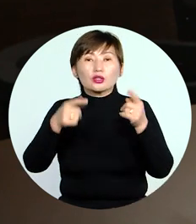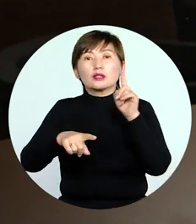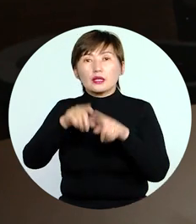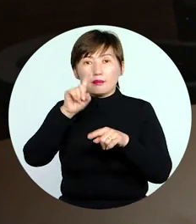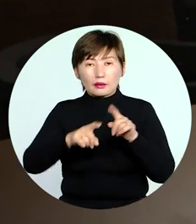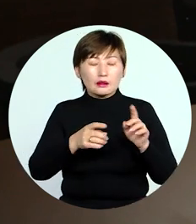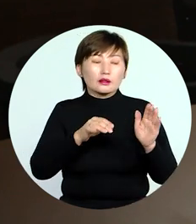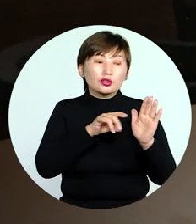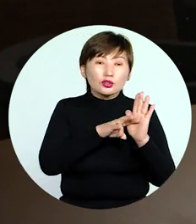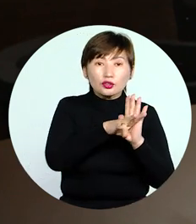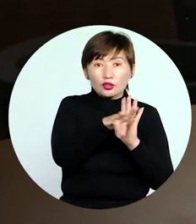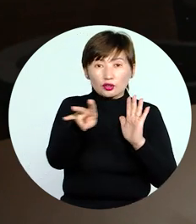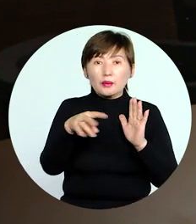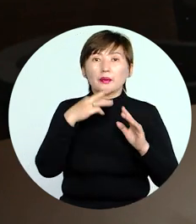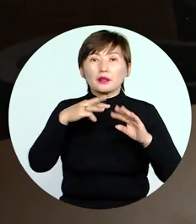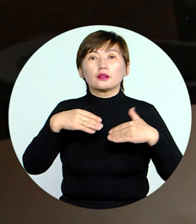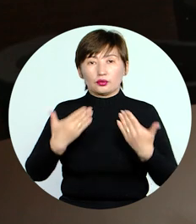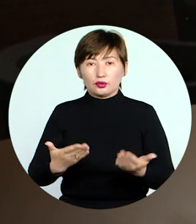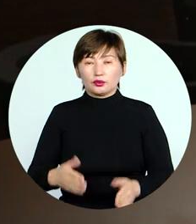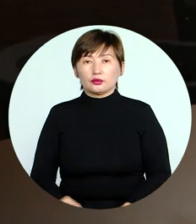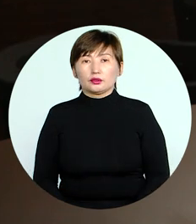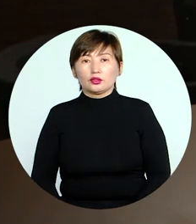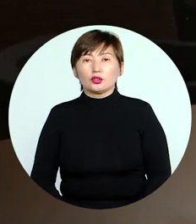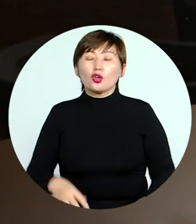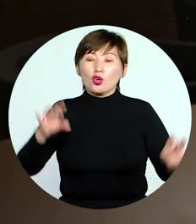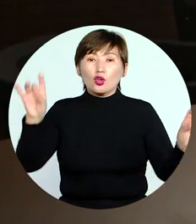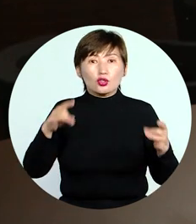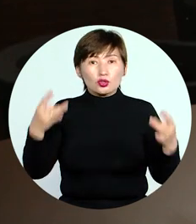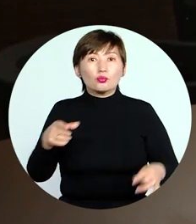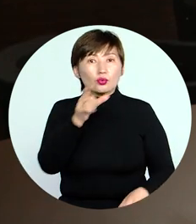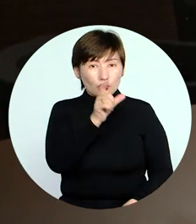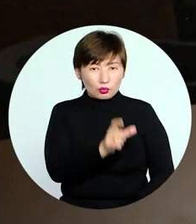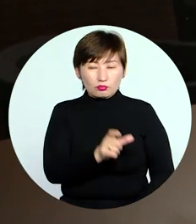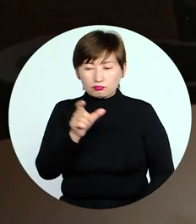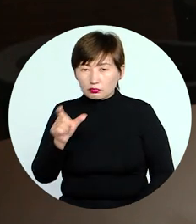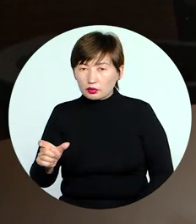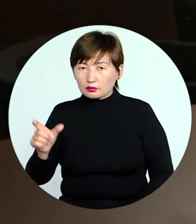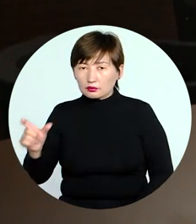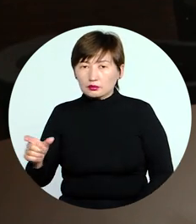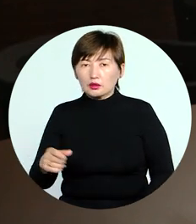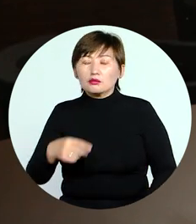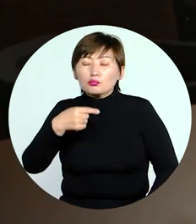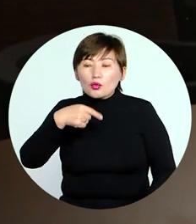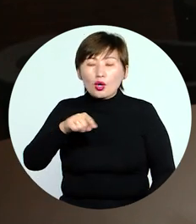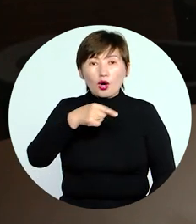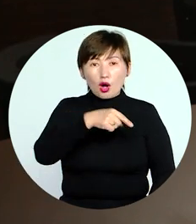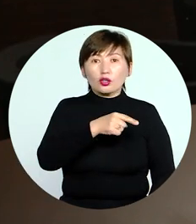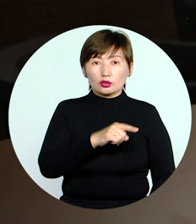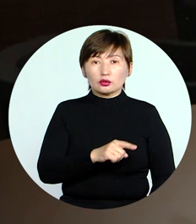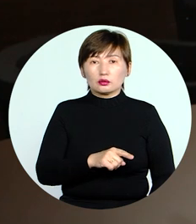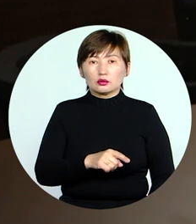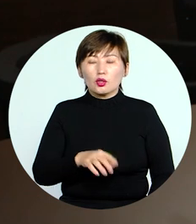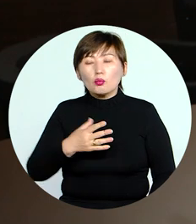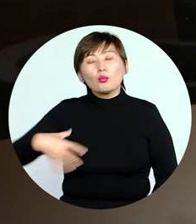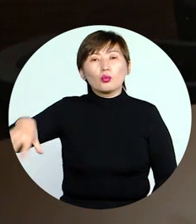вэ талаар мэдээлэл өгье. Хөгжим гэдэг бол хүн болгонд одоо их ойр